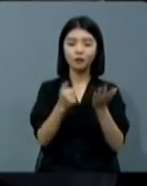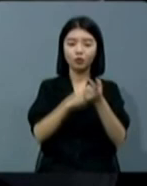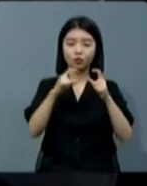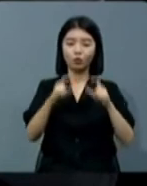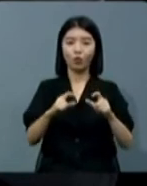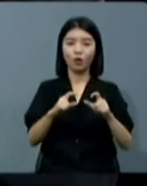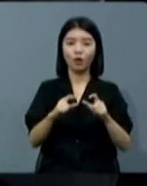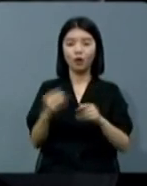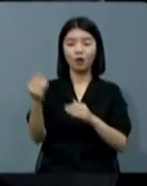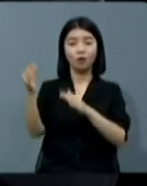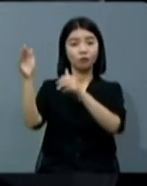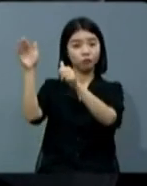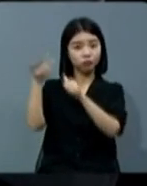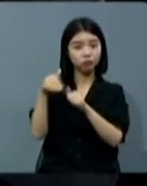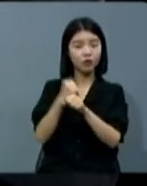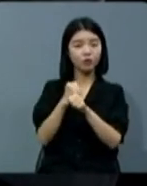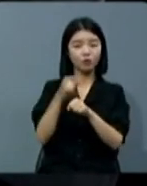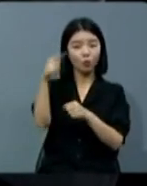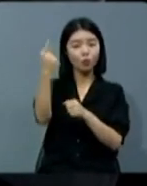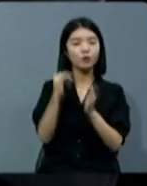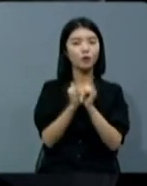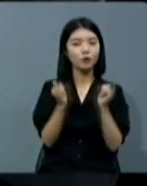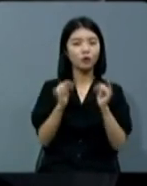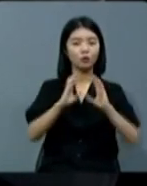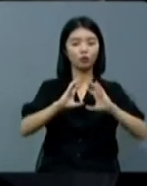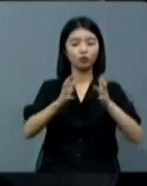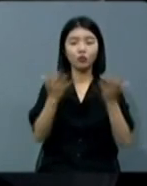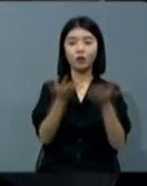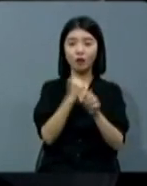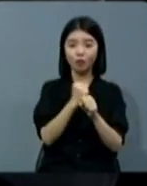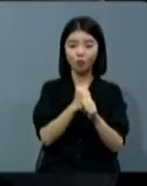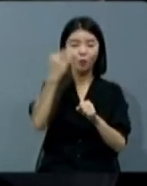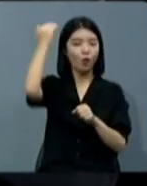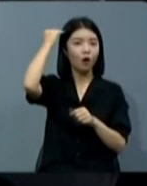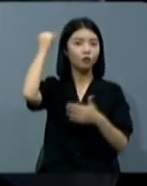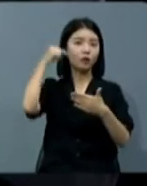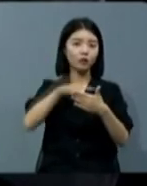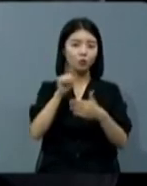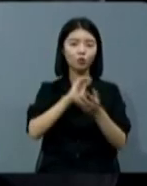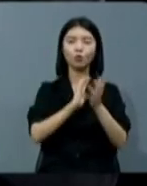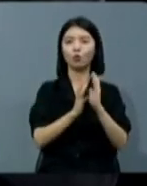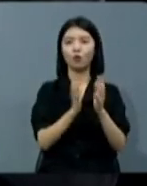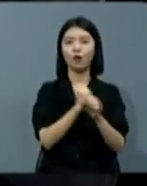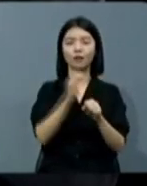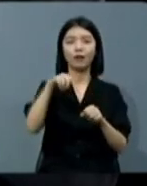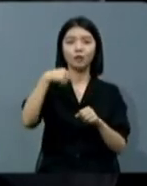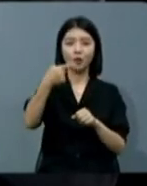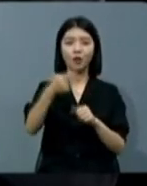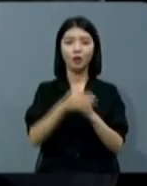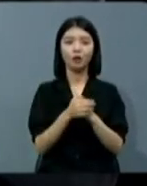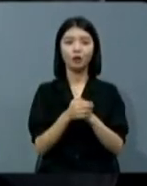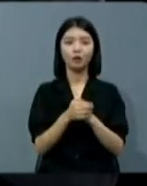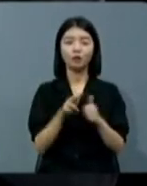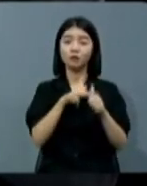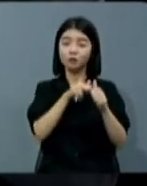제주도에 유치를 해 가지고 그 오신 분들이 국제 회의를 하고 또 국내에서 뭐 토론회를 하고 난 뒤에